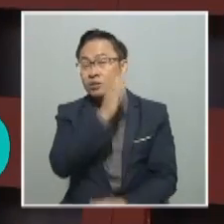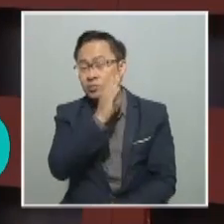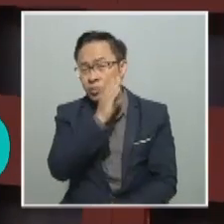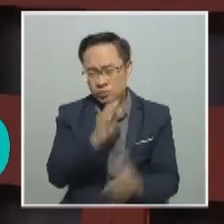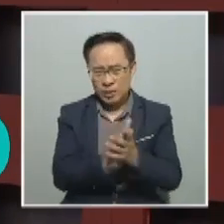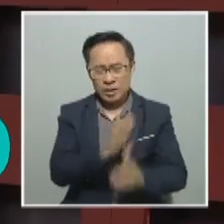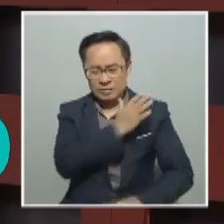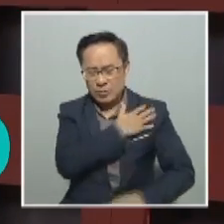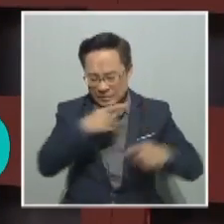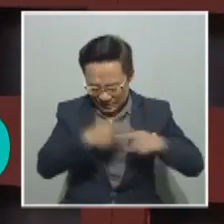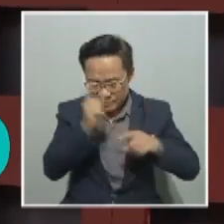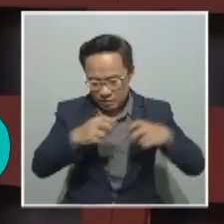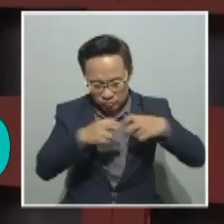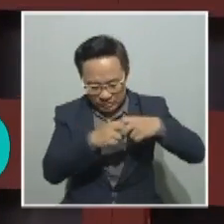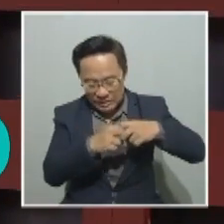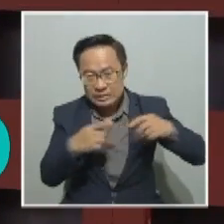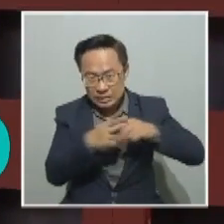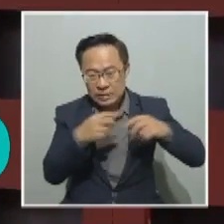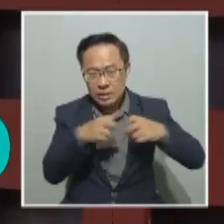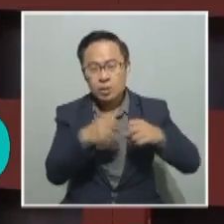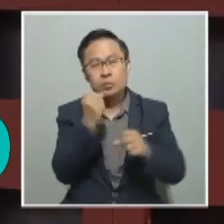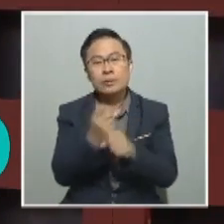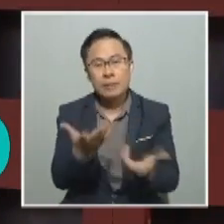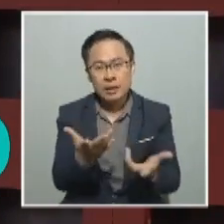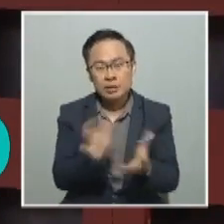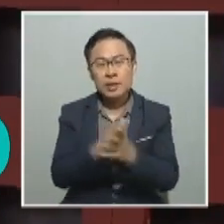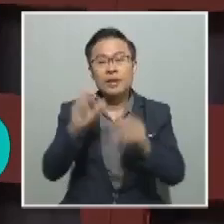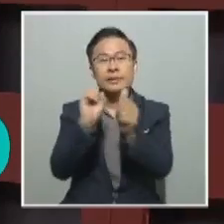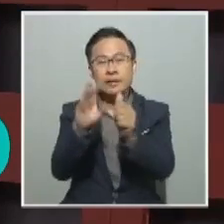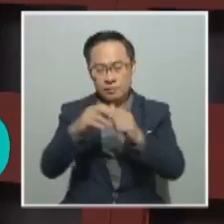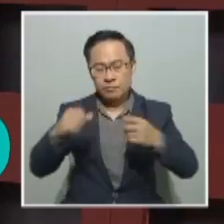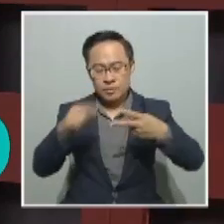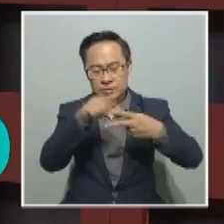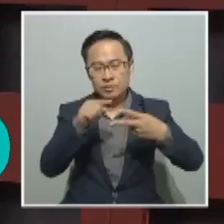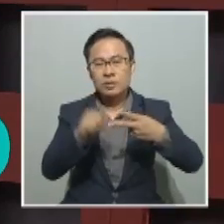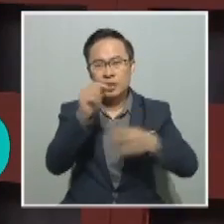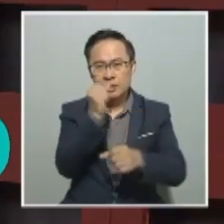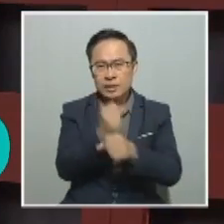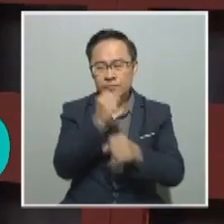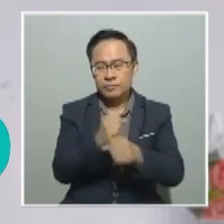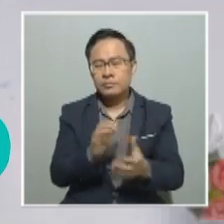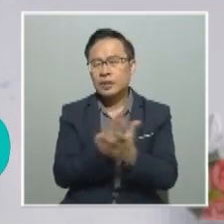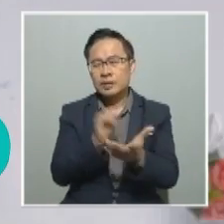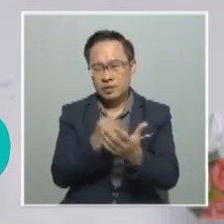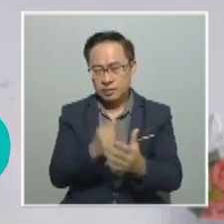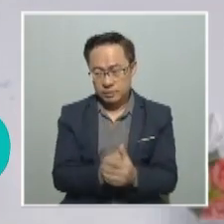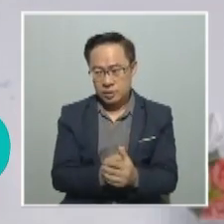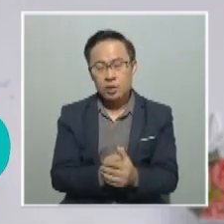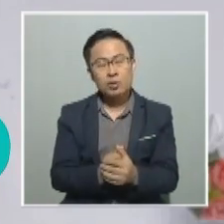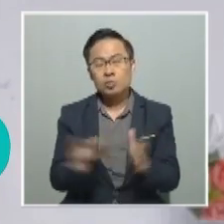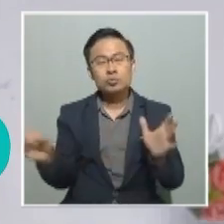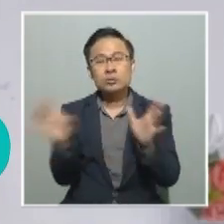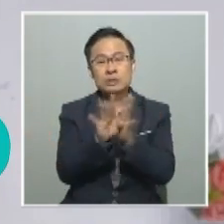อาการเป็นไหล่ติดจริงๆลองดูแล้วติดก็คือให้ทำกายภาพแบบที่คุณหมอแนะนำทุกวัน ประมาณ 3-4 ท่าเนี่ยฮะง่ายๆต่อ